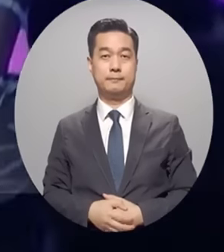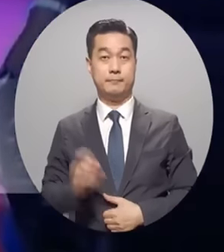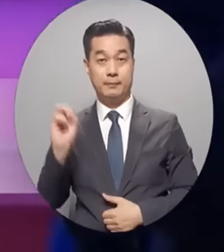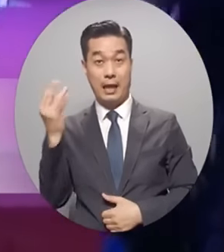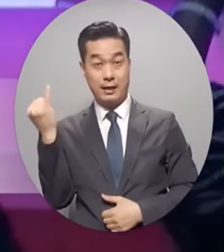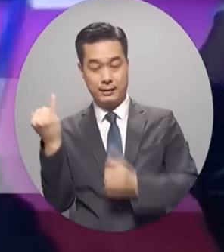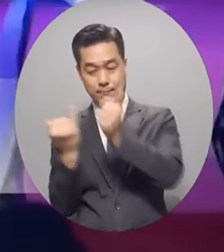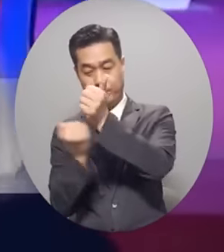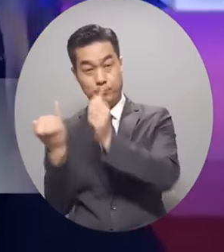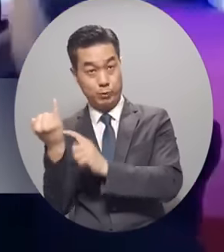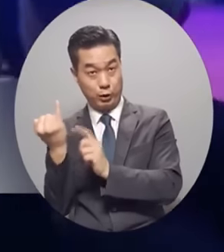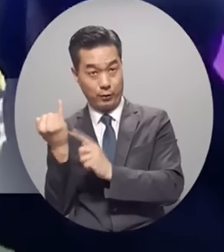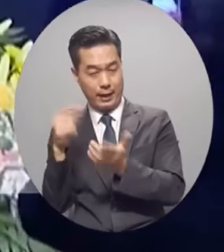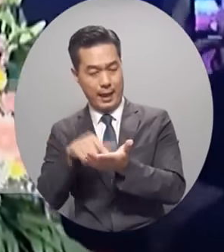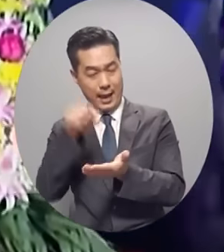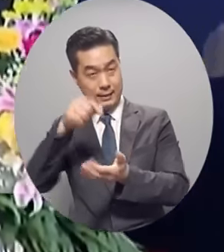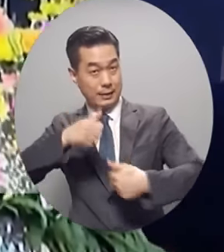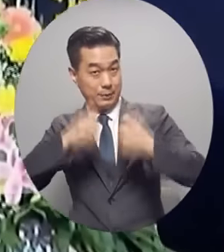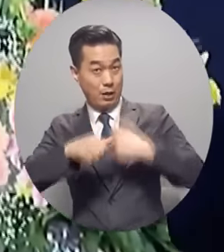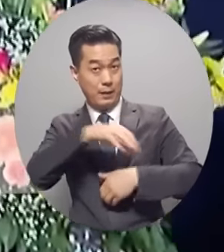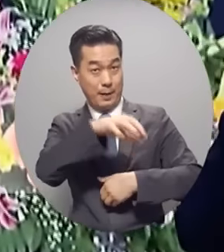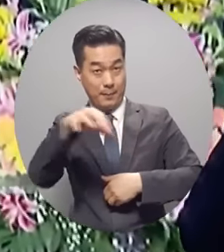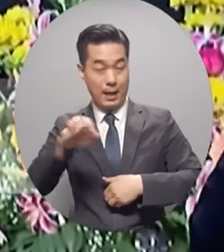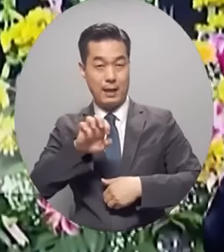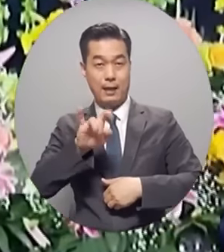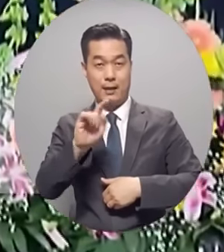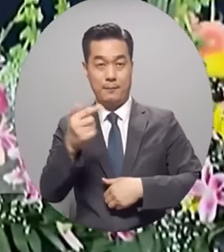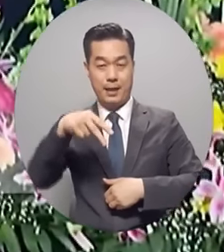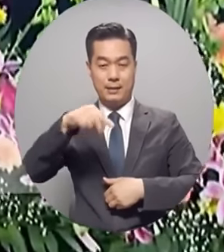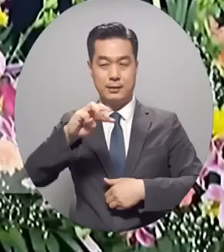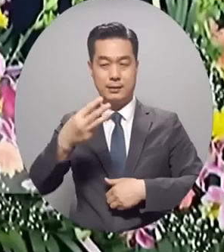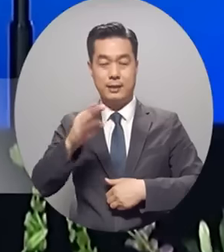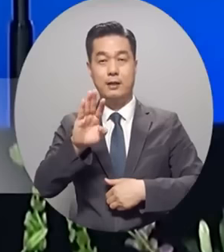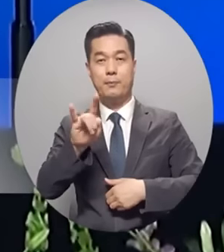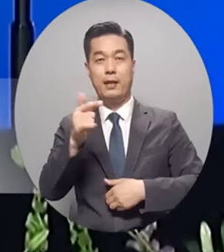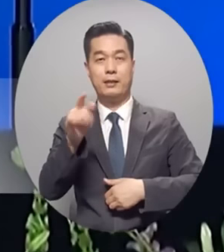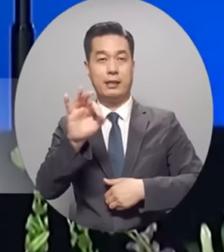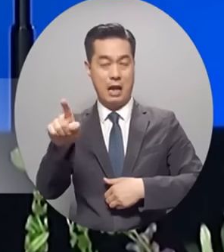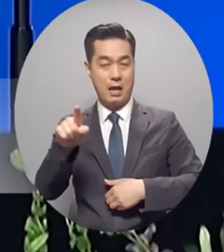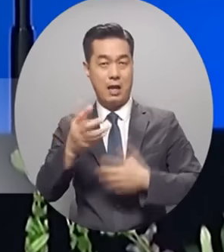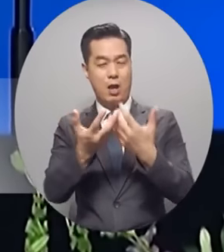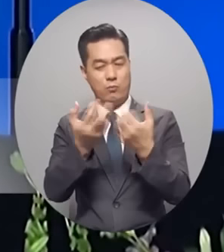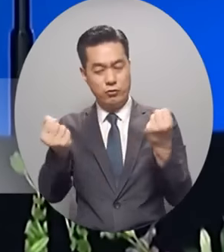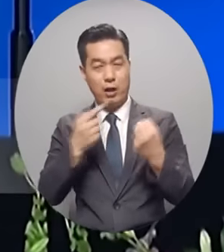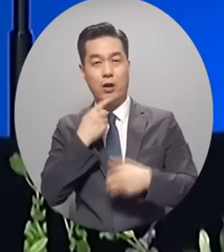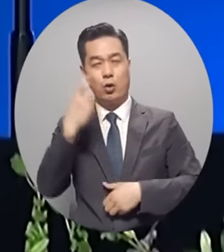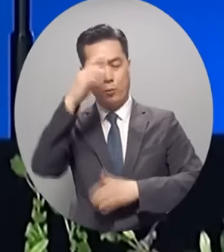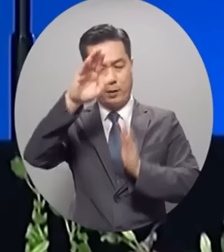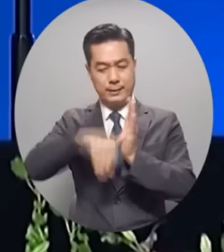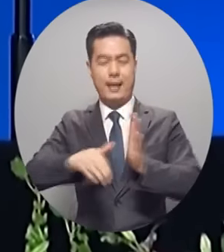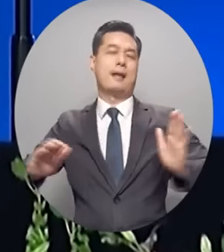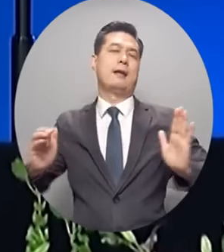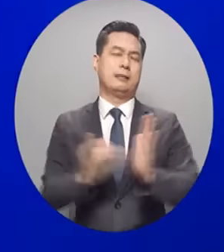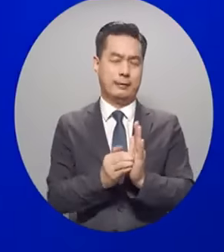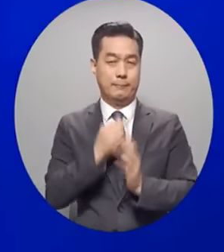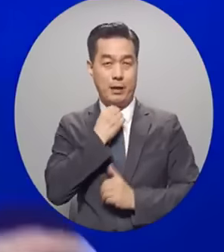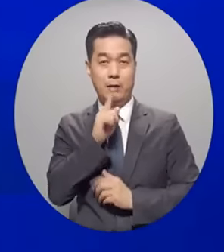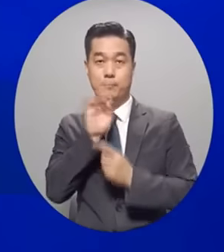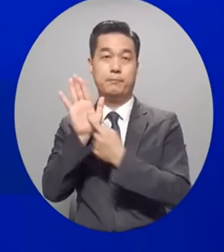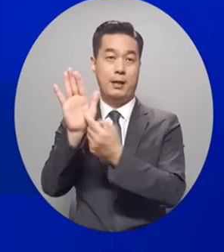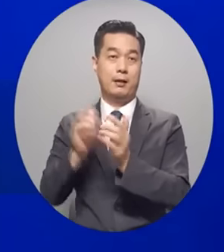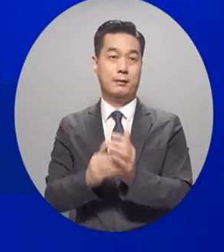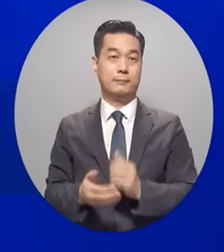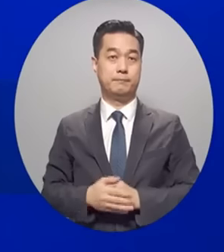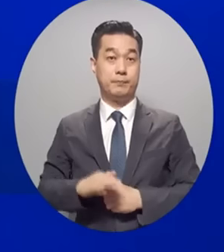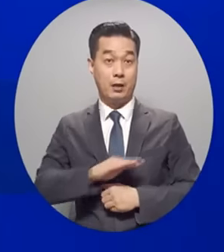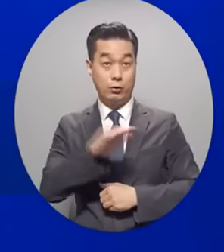해리스 부통령은 핵심 경합주 펜실베니아를 찾아 분열과 공포의 시대를 끝내자고 강조했습니다. What